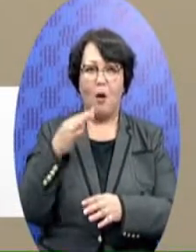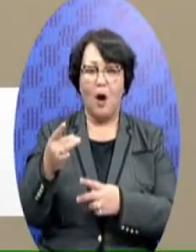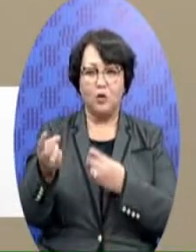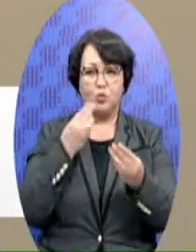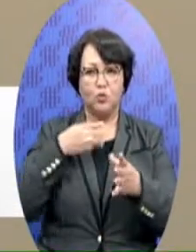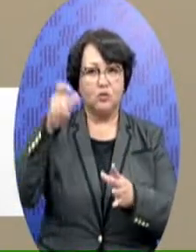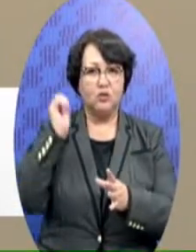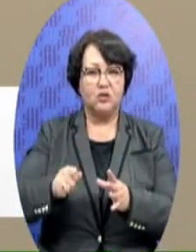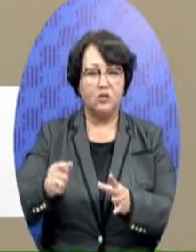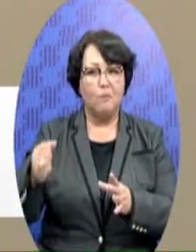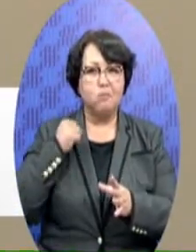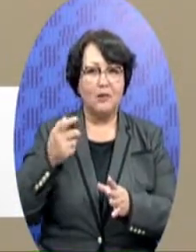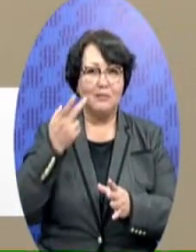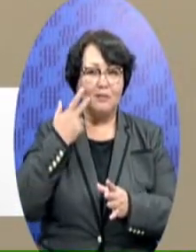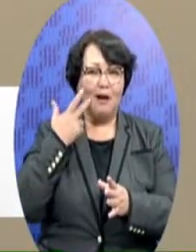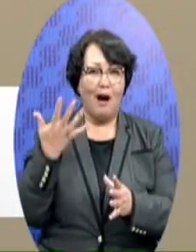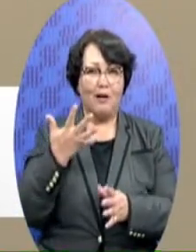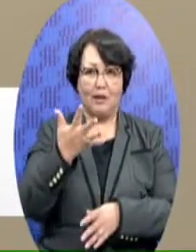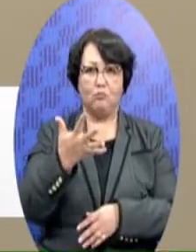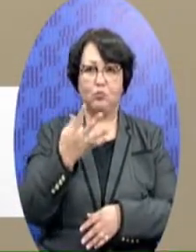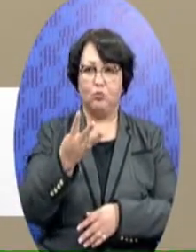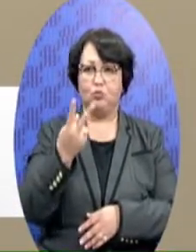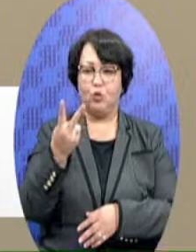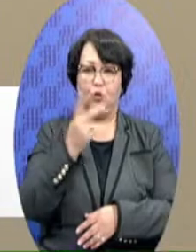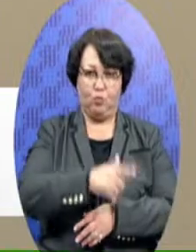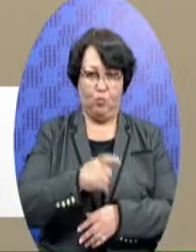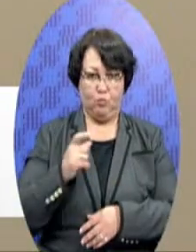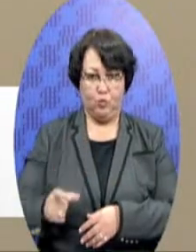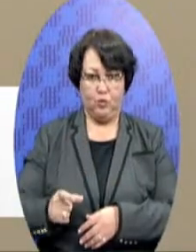байгаа. А, үүний болохоор 542 хүн яг